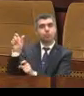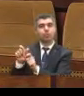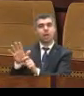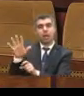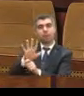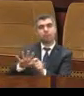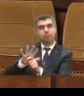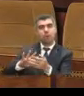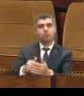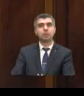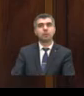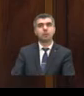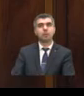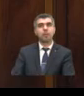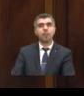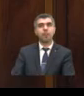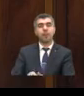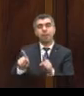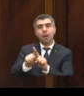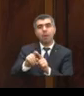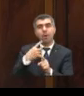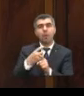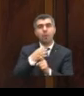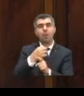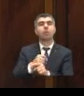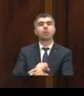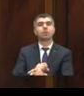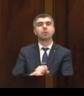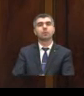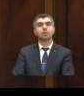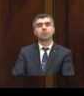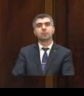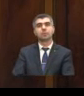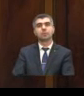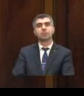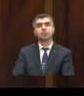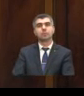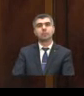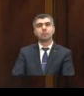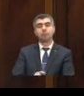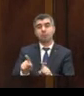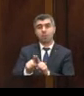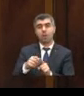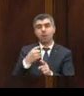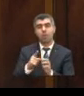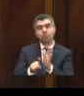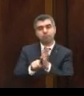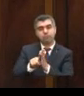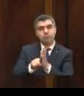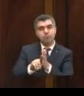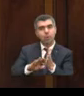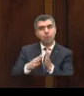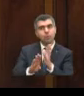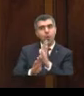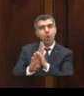والتي لم يفلح الدباب الإلكتروني إلى الآتي من جهات مختلفة